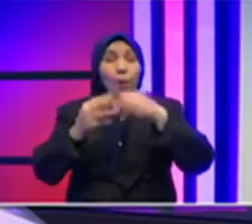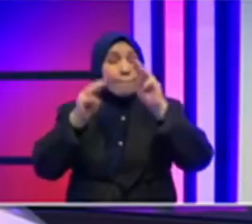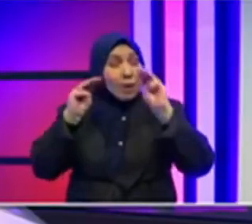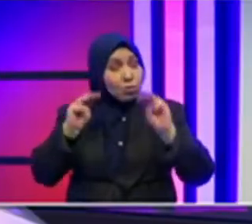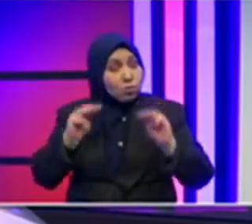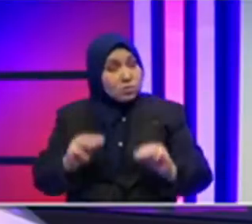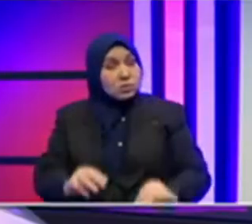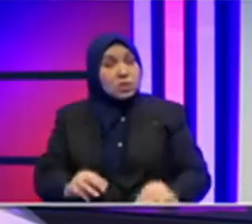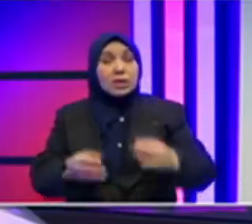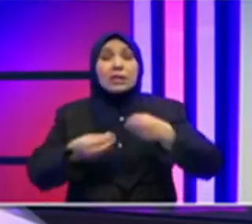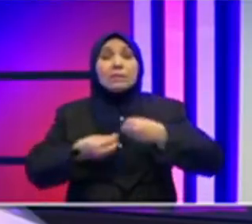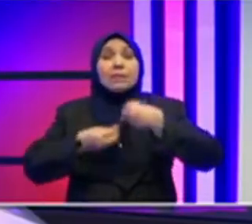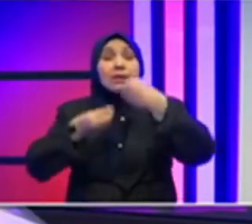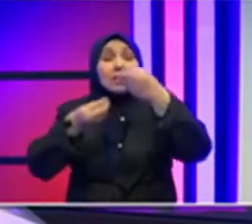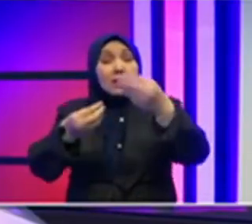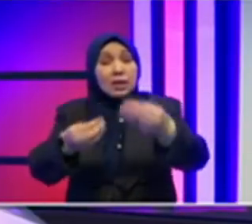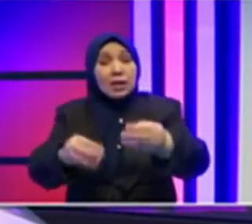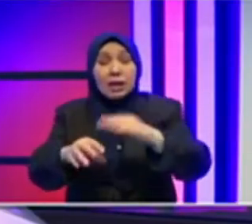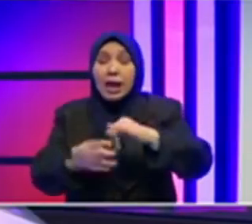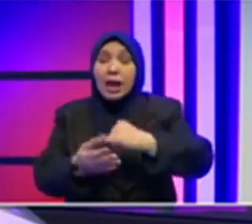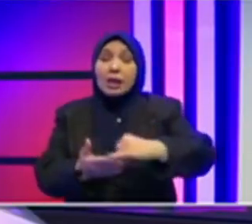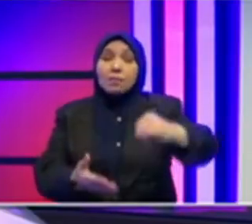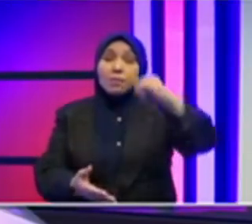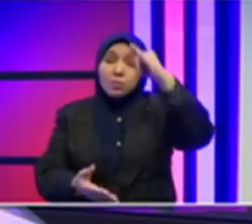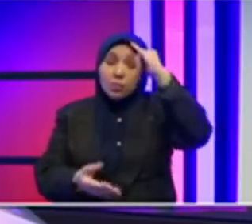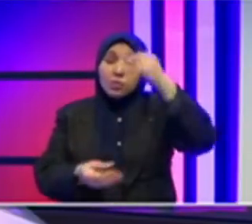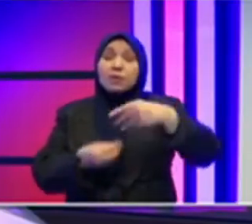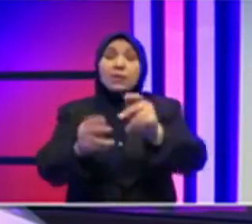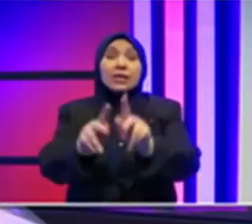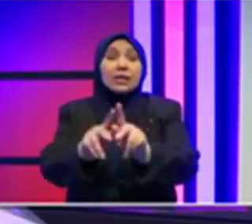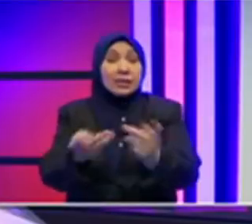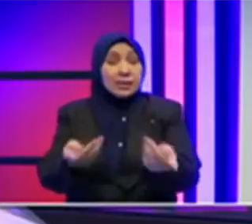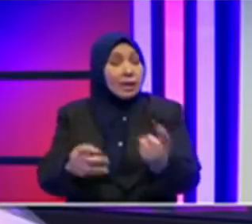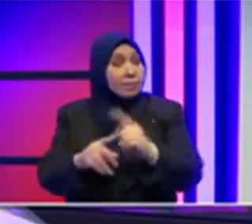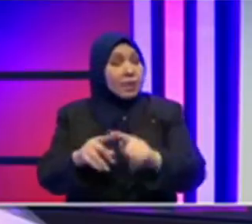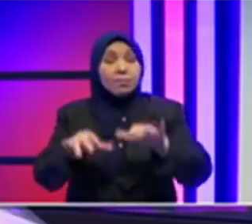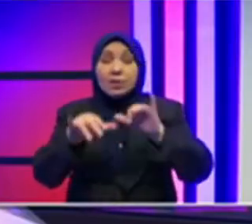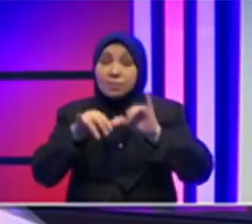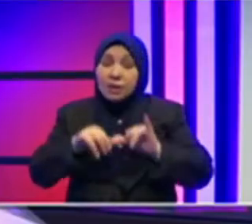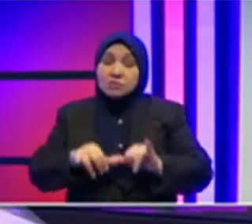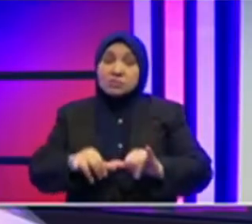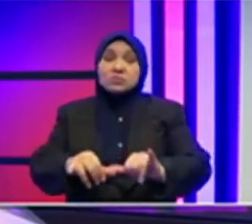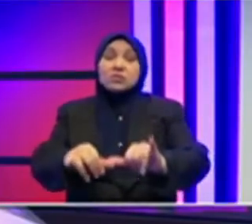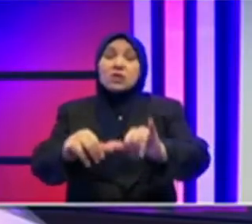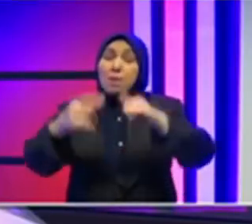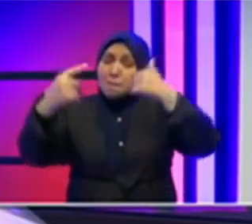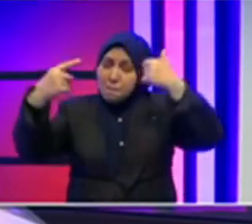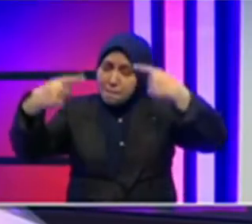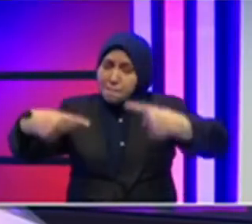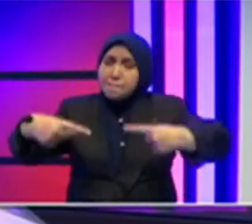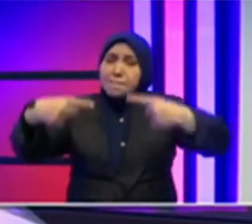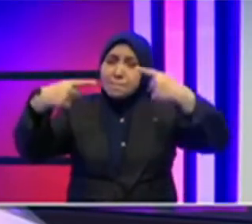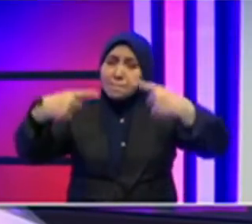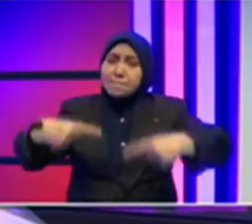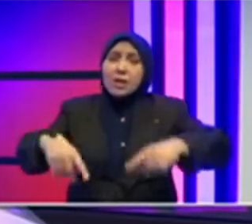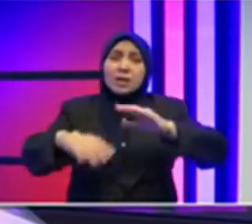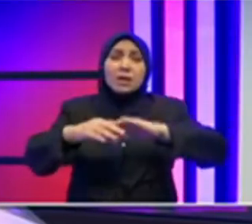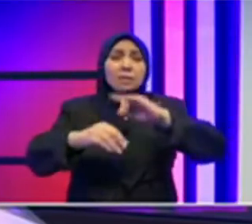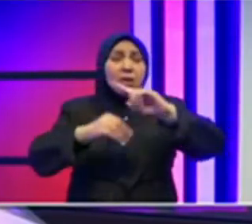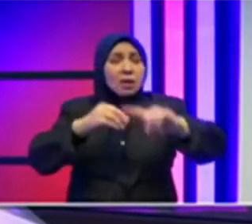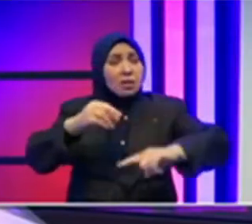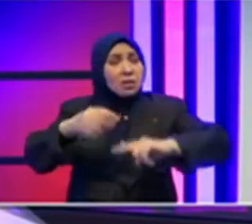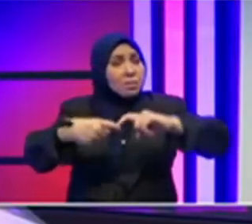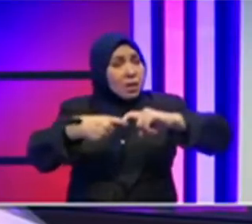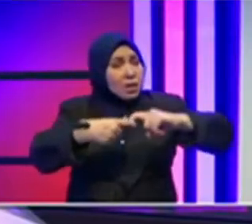seluruh manusia. Diberikan kepadanya ilmu, diberikan kitab, tetapi masih lagi dia berdebat pada